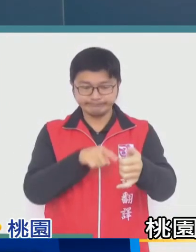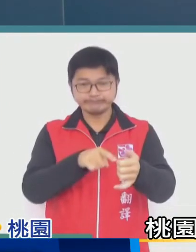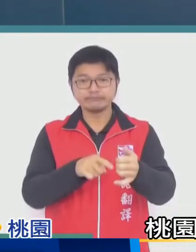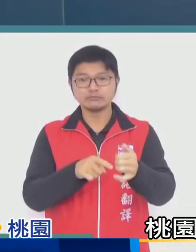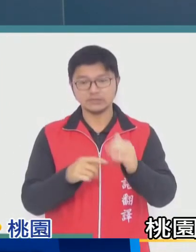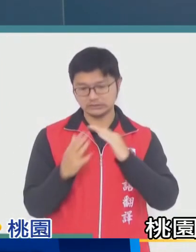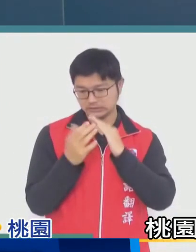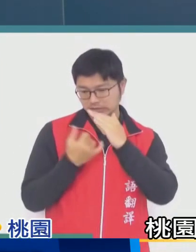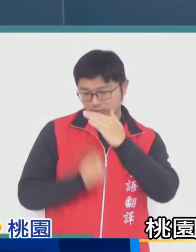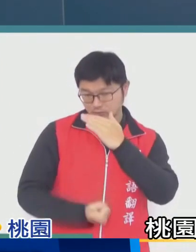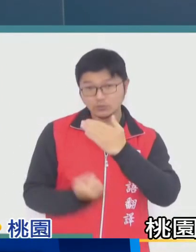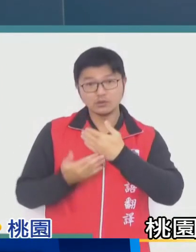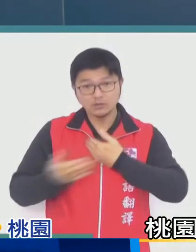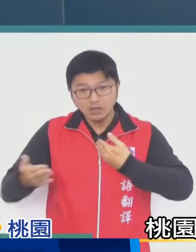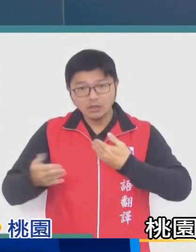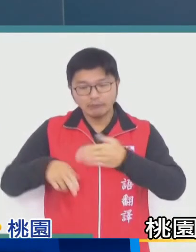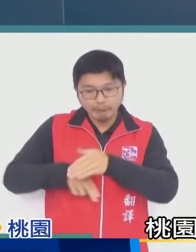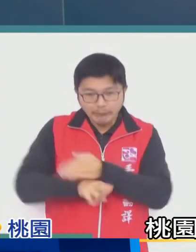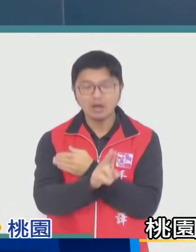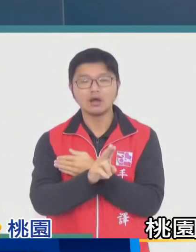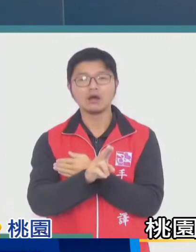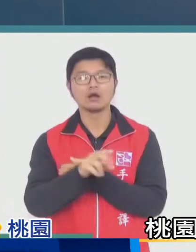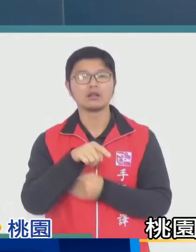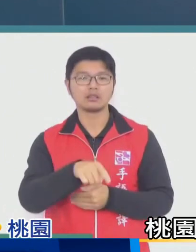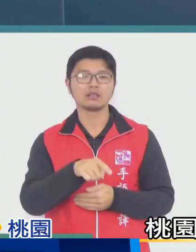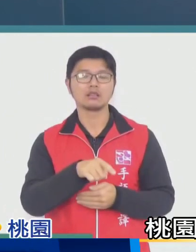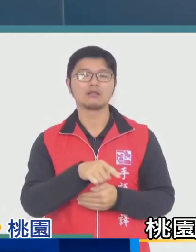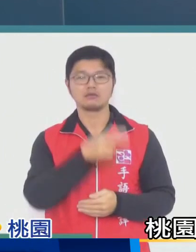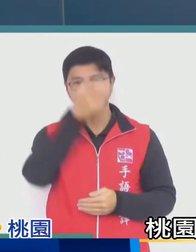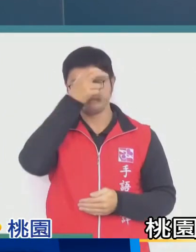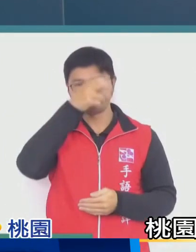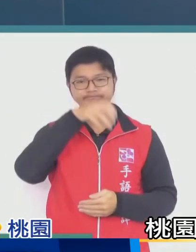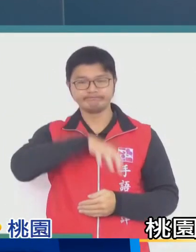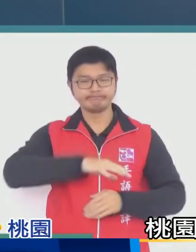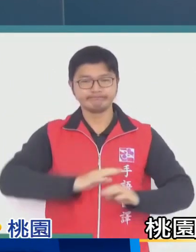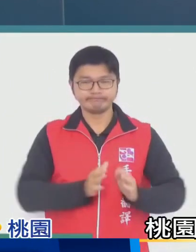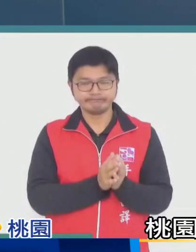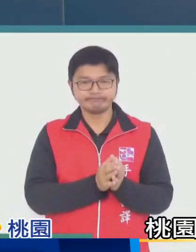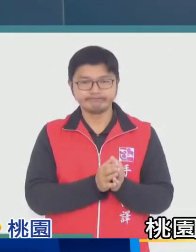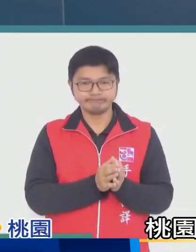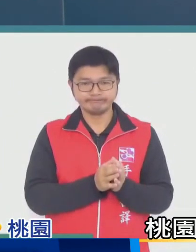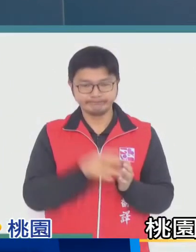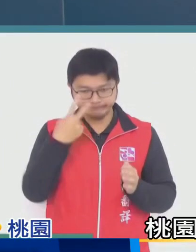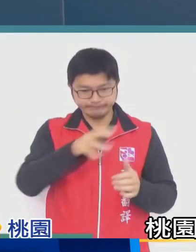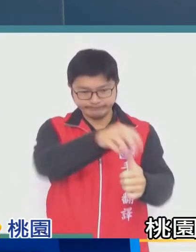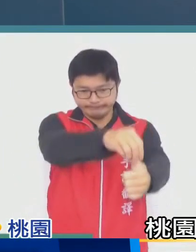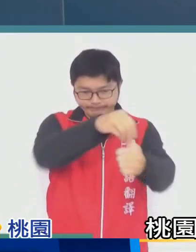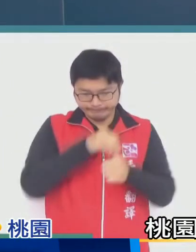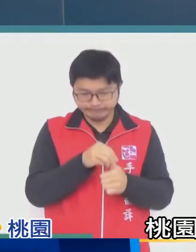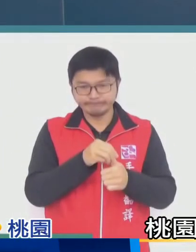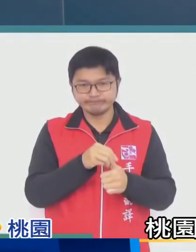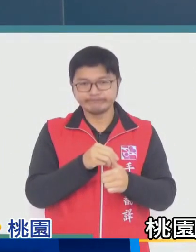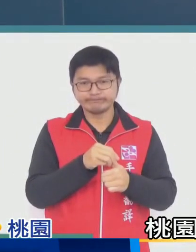跑的这个民众，那么这个要安排就地居隔，那这